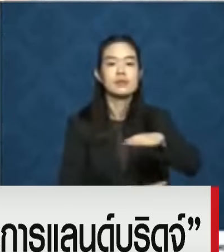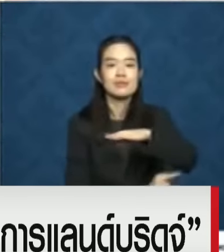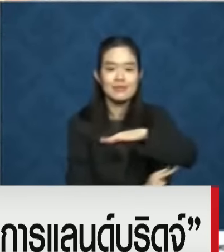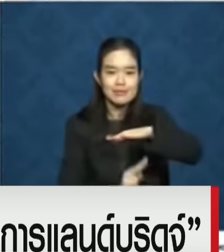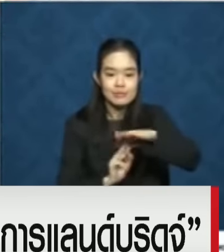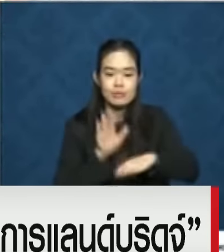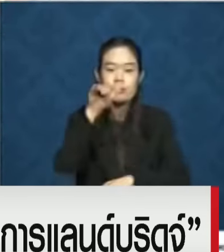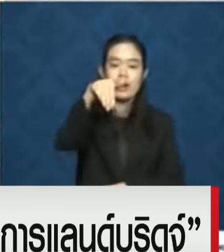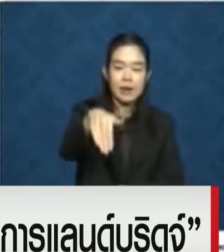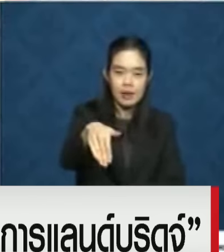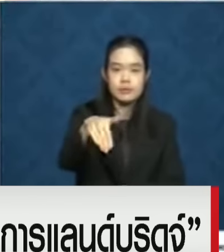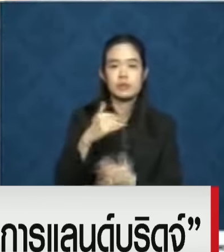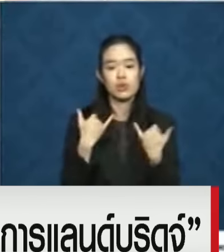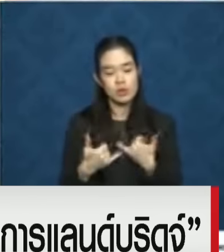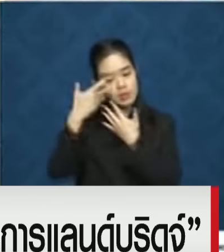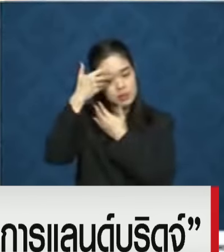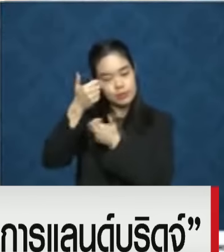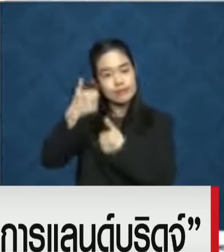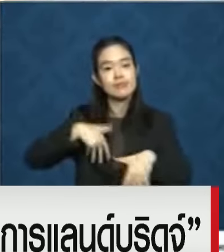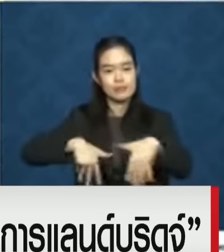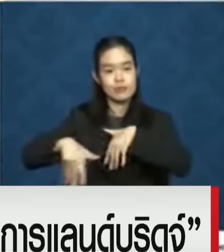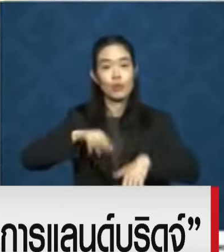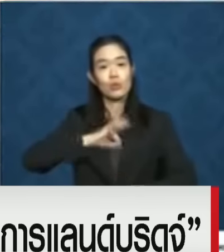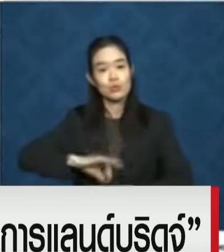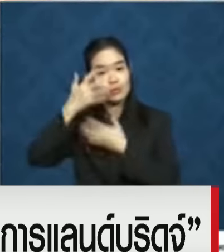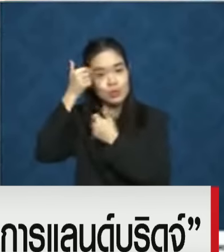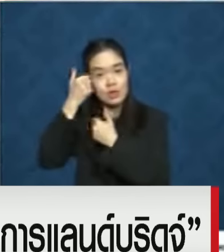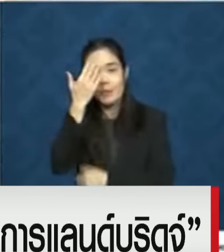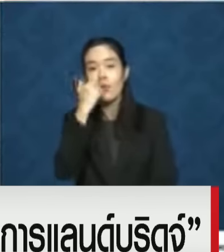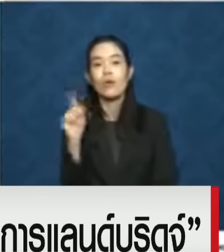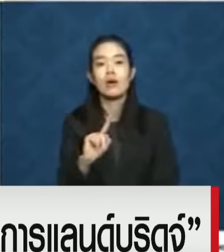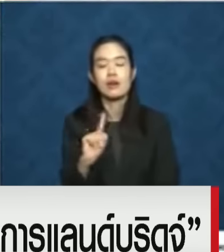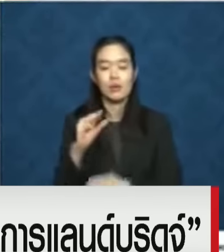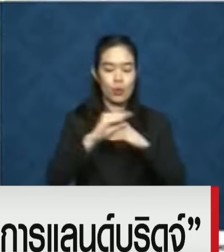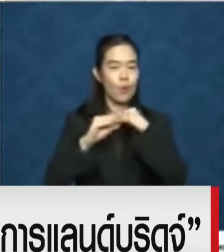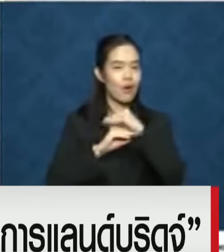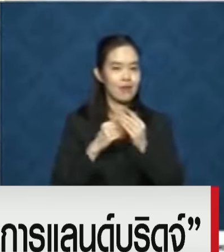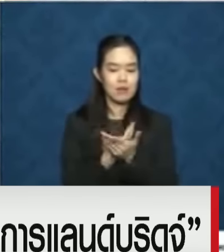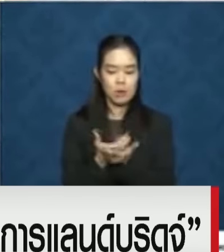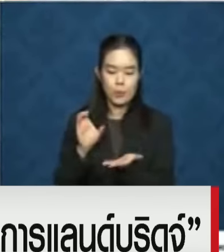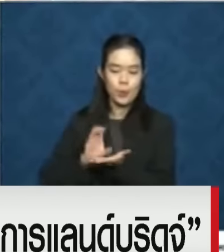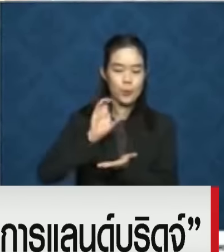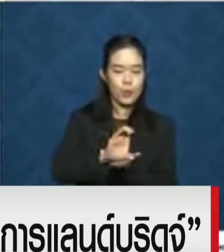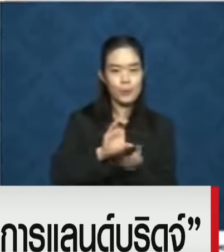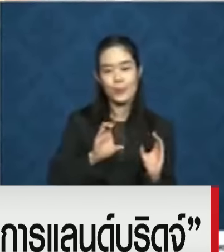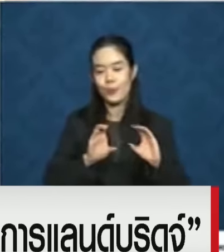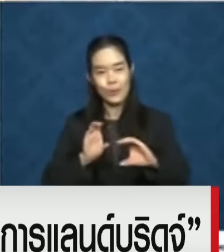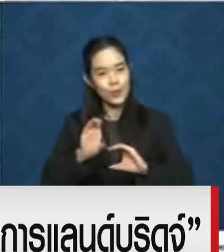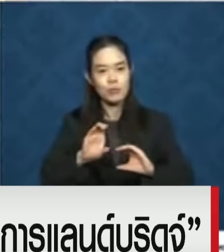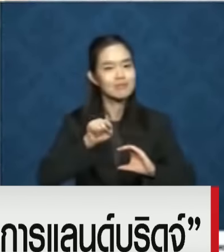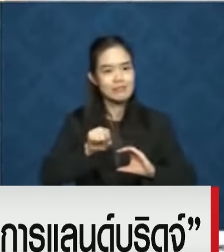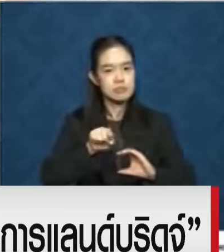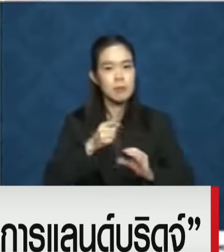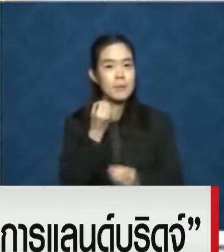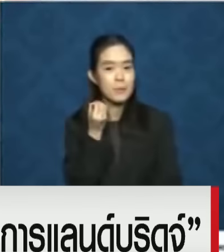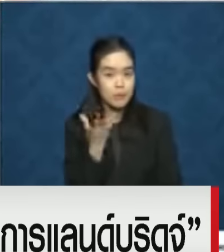แน่แบบนี้ขายของหรือขายหน้าคุณสุรเชษฐยังได้ตั้งคำถามถึงแล้วแบบนี้นอกจากขายหน้าเอ๊ะแบบนี้มัน